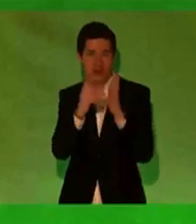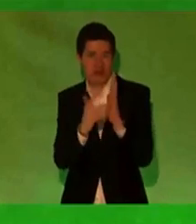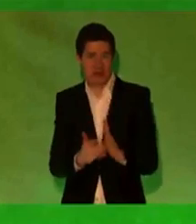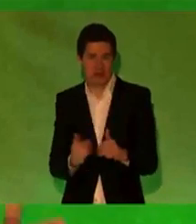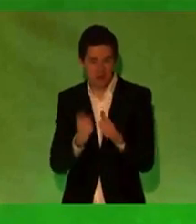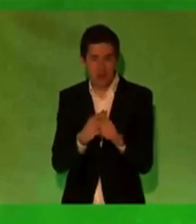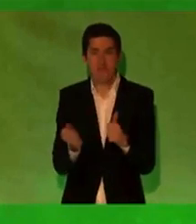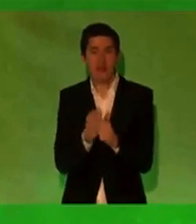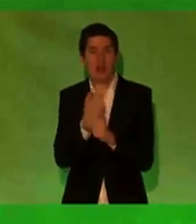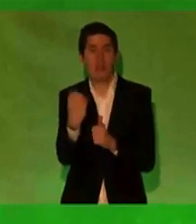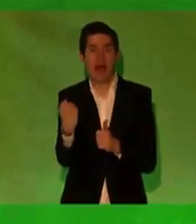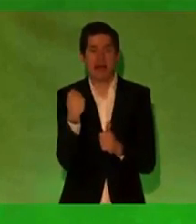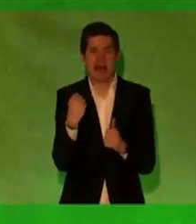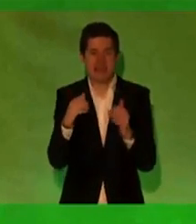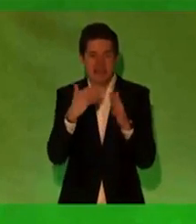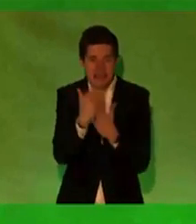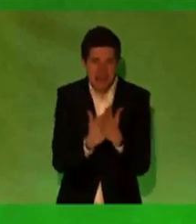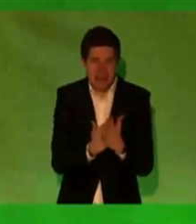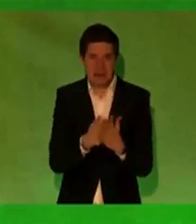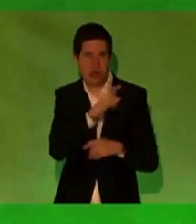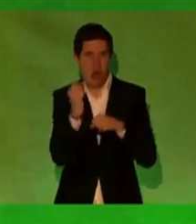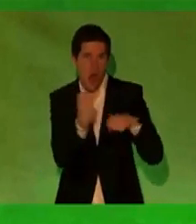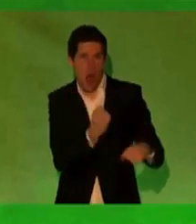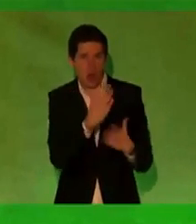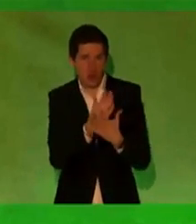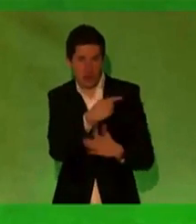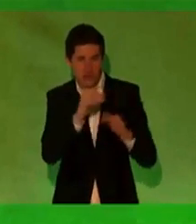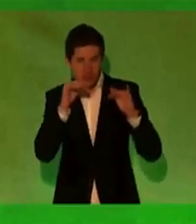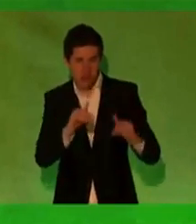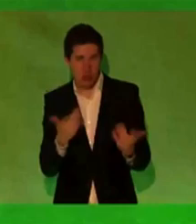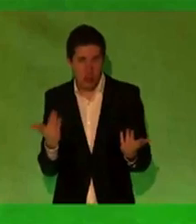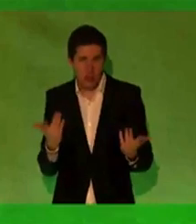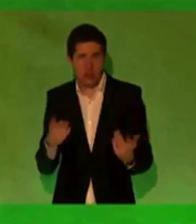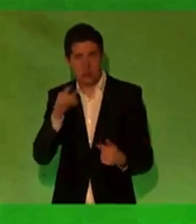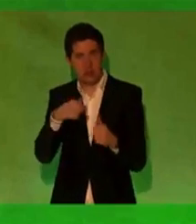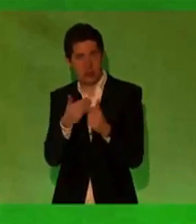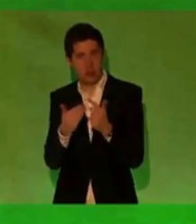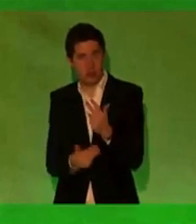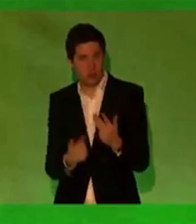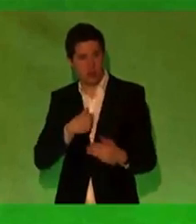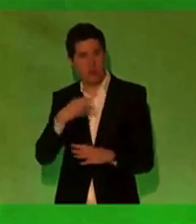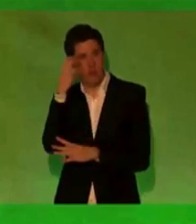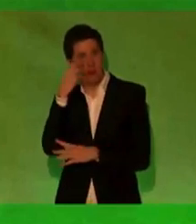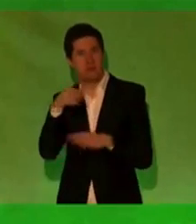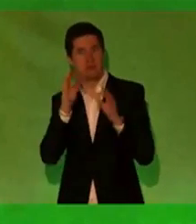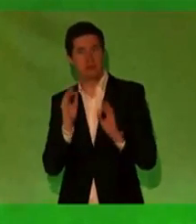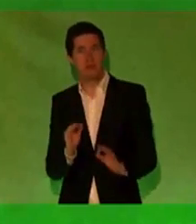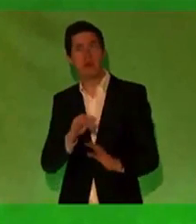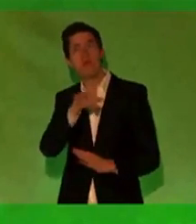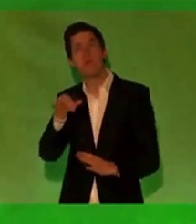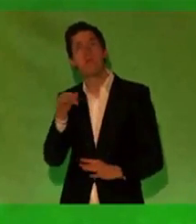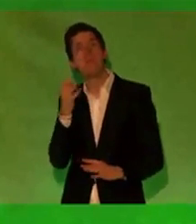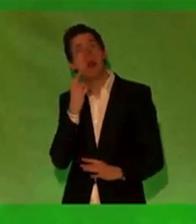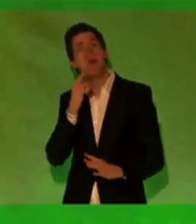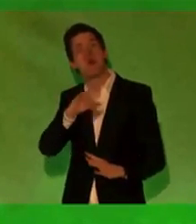Erneuerbare Energiengesetz, was in Aachen sozusagen auf den Weg gebracht worden ist. So ähnlich stelle ich mir das auch vor, als Pilotprojekt, ja,